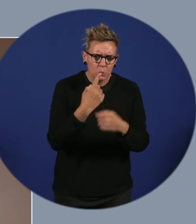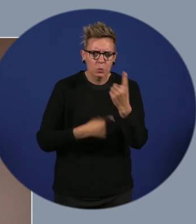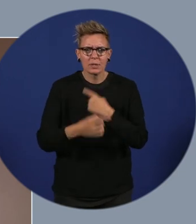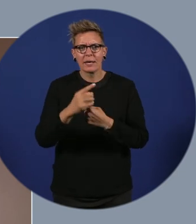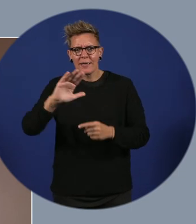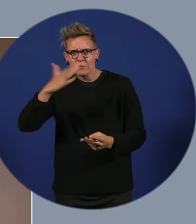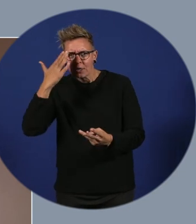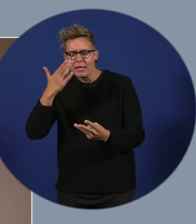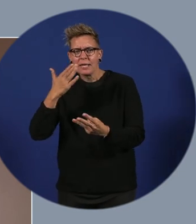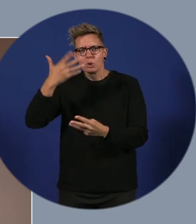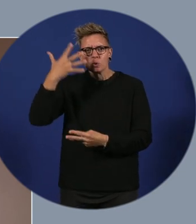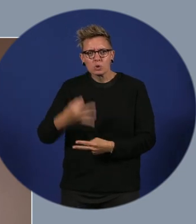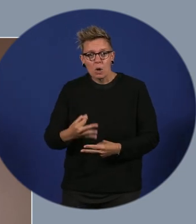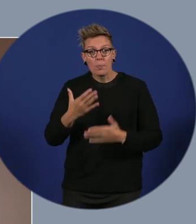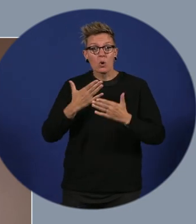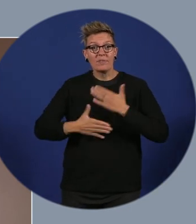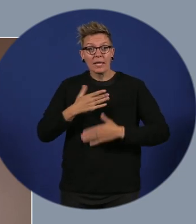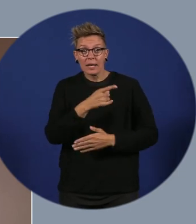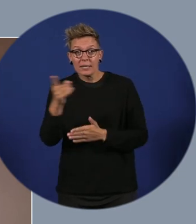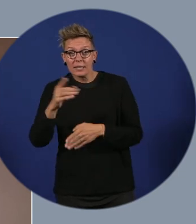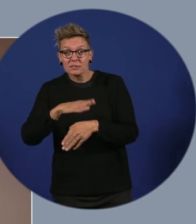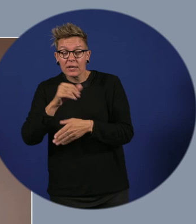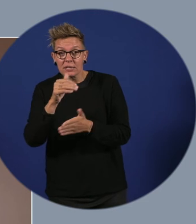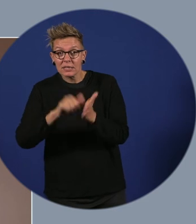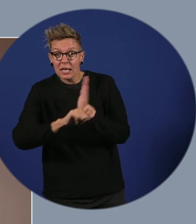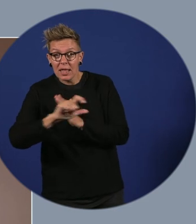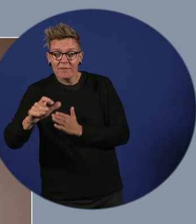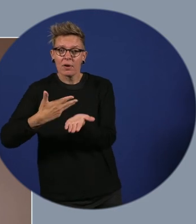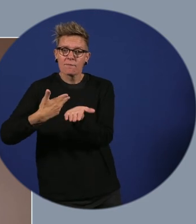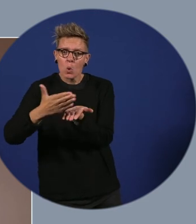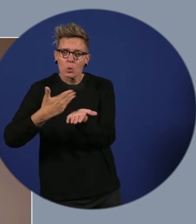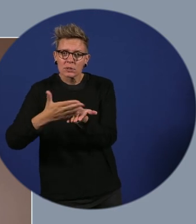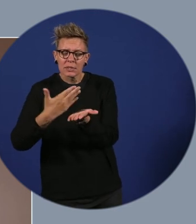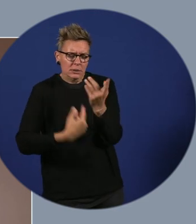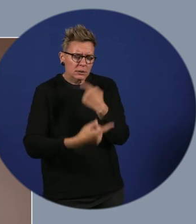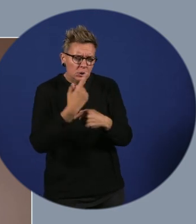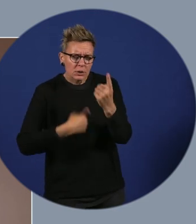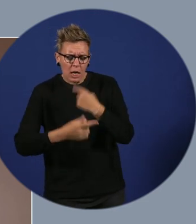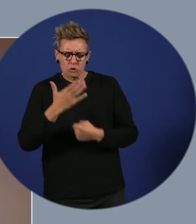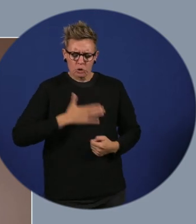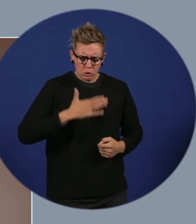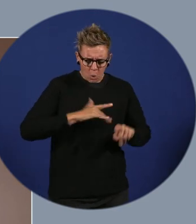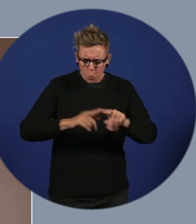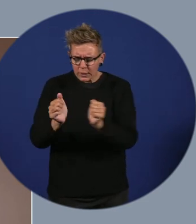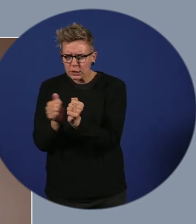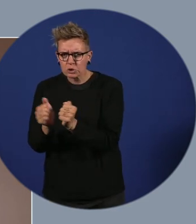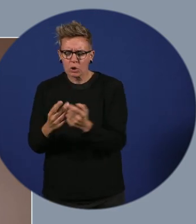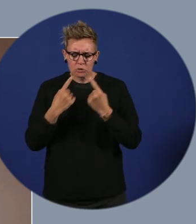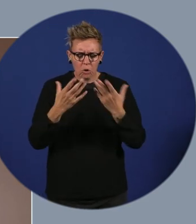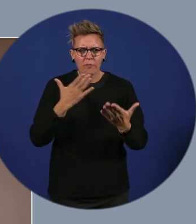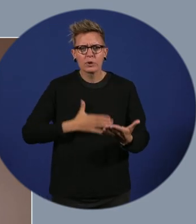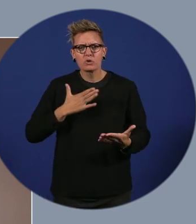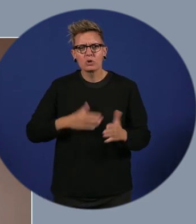kunskap. Och jag önskar att ni, Sveriges elever, fortsätter att ta ställning, att göra er röst hörd och att